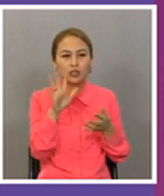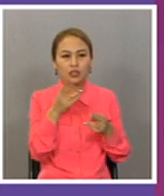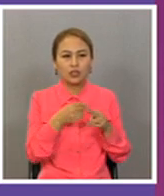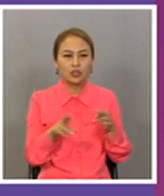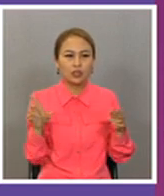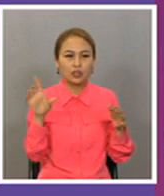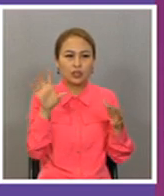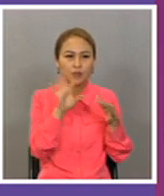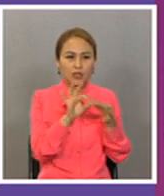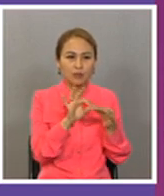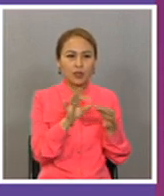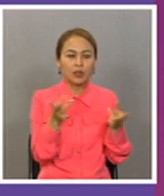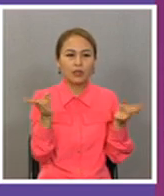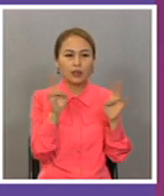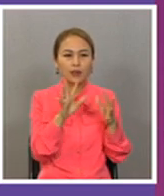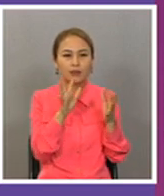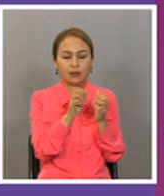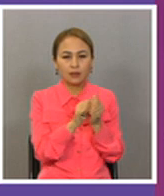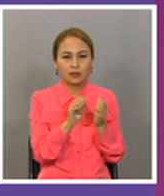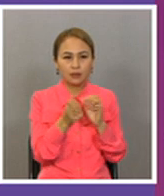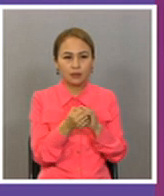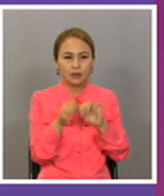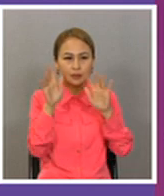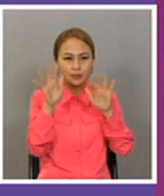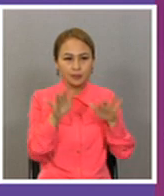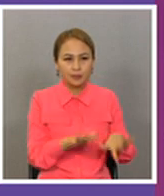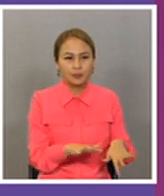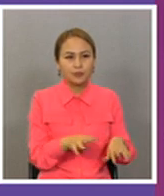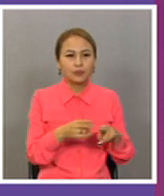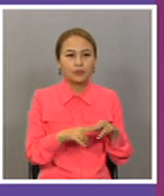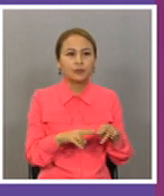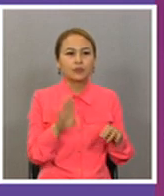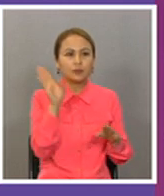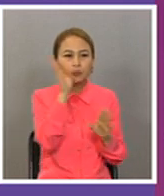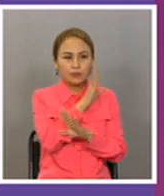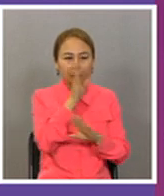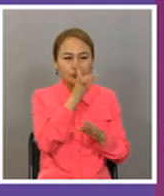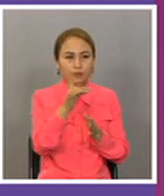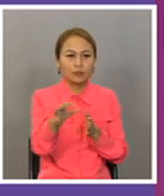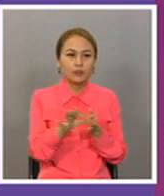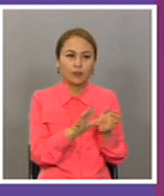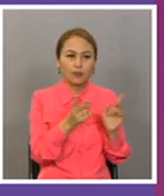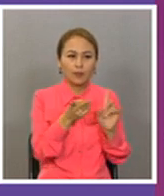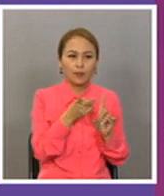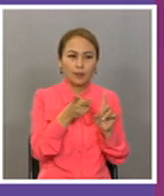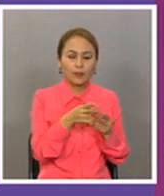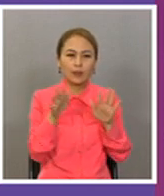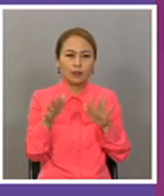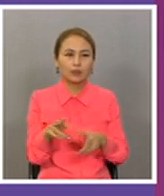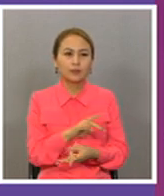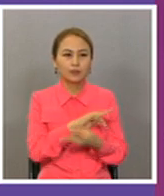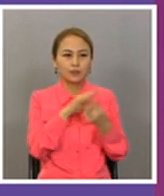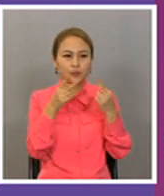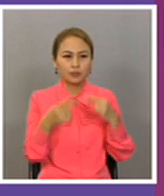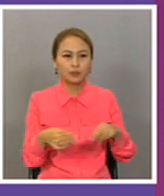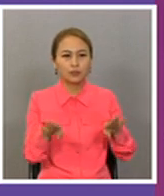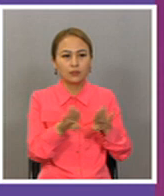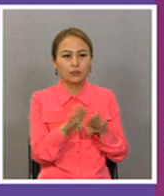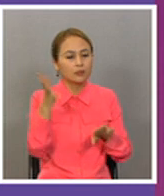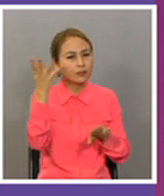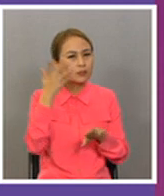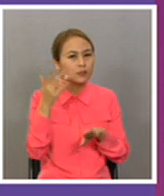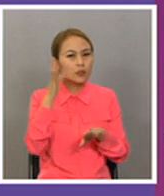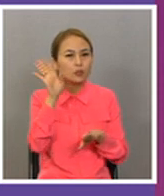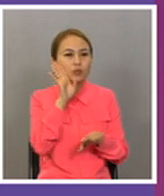Olar jabısıp, karga aynaladı. Jer betindegi avanın bir jerden ikinci jerge